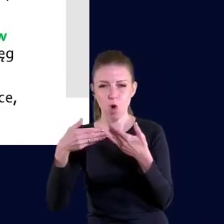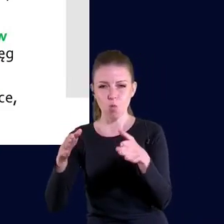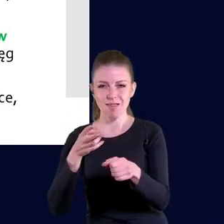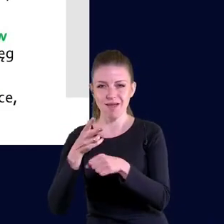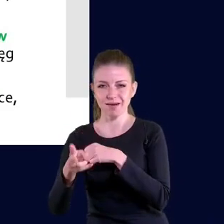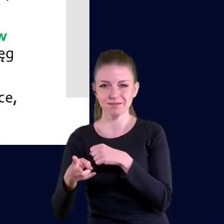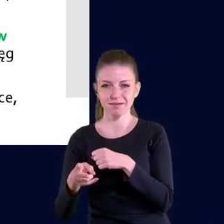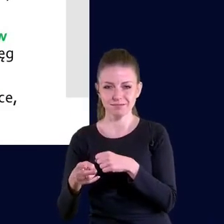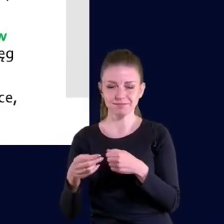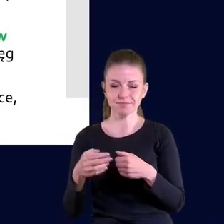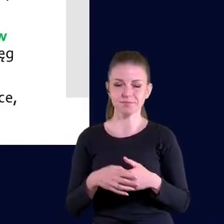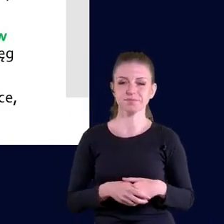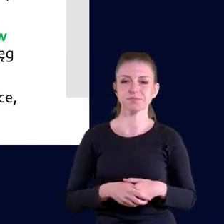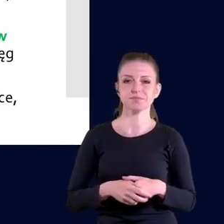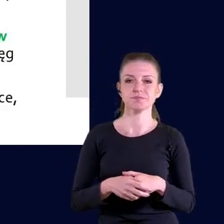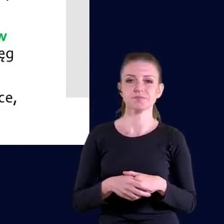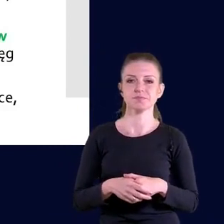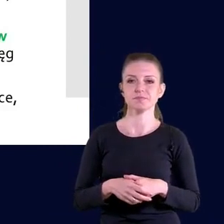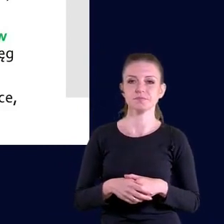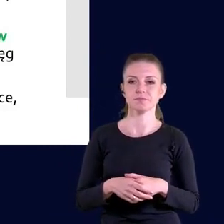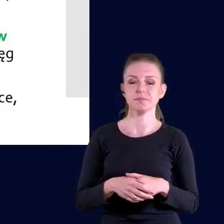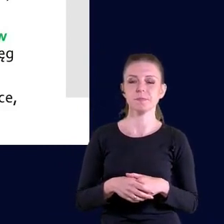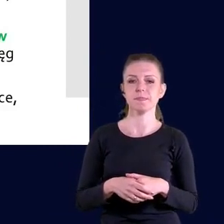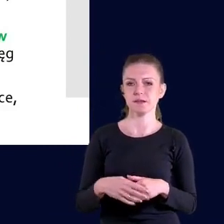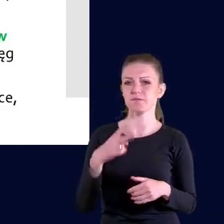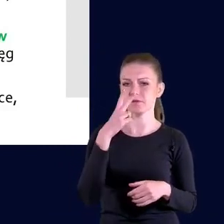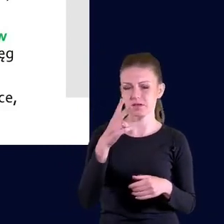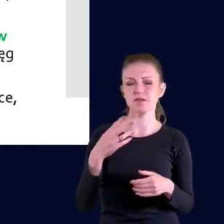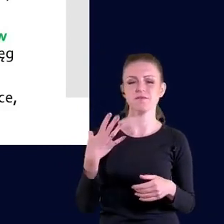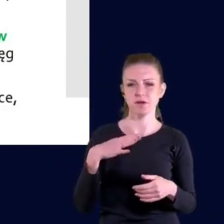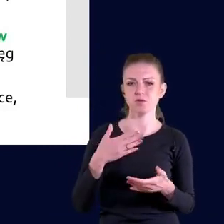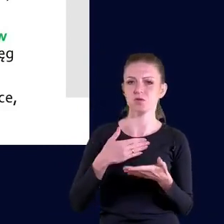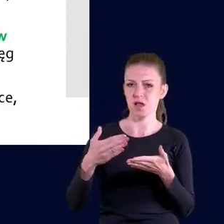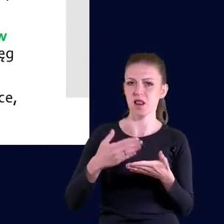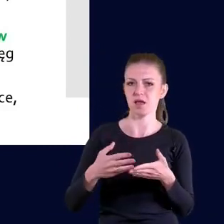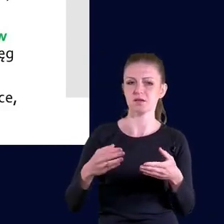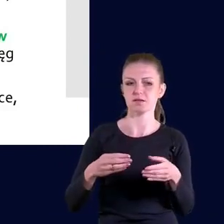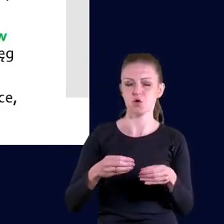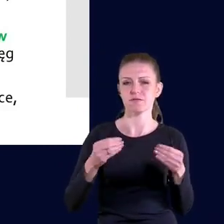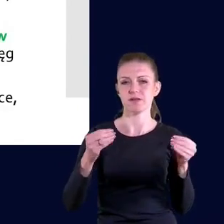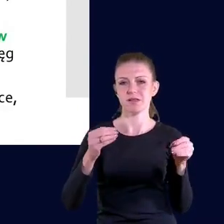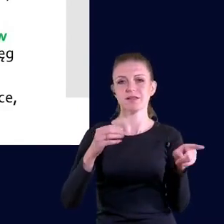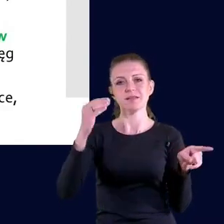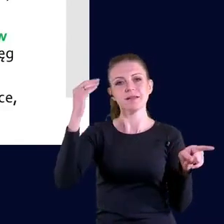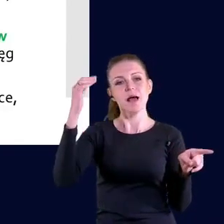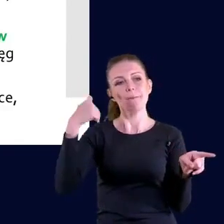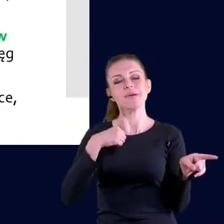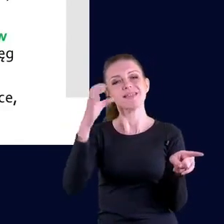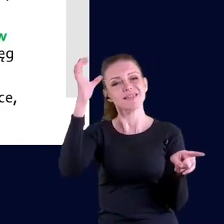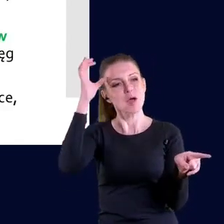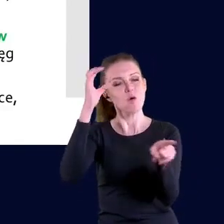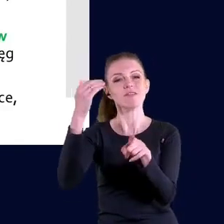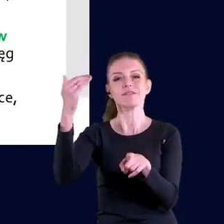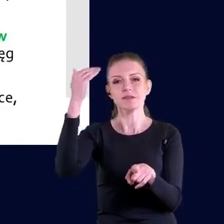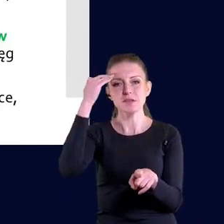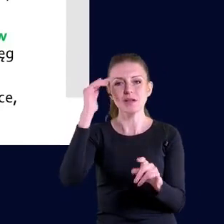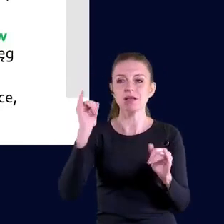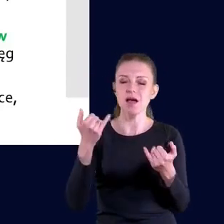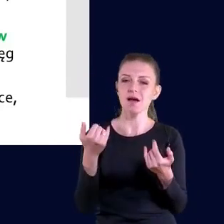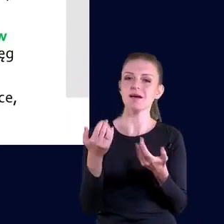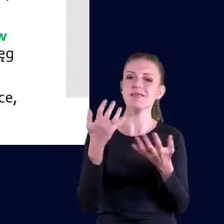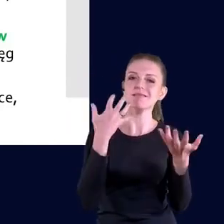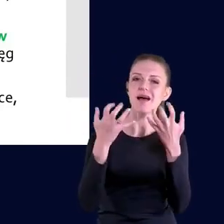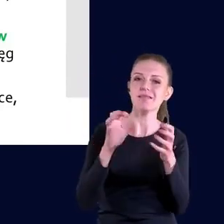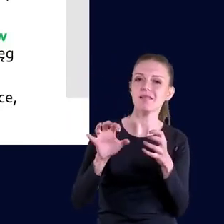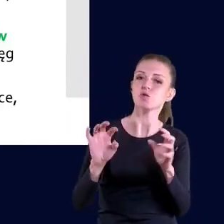istnieje dalsze potrzebę rozwijania umiejętności naukowców zakresie zarządzania danymi pozyskiwania danych